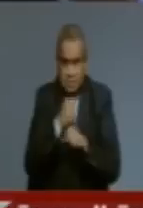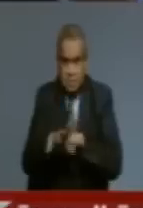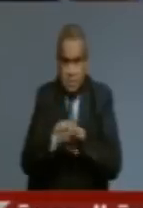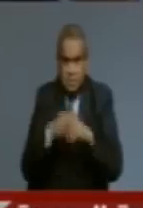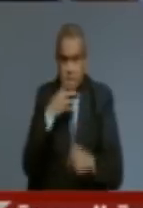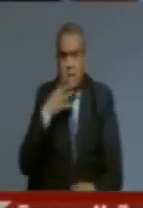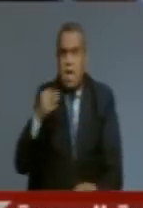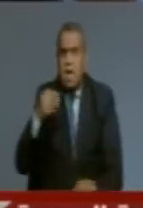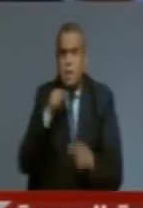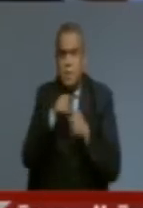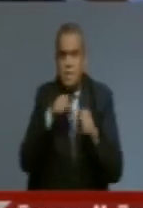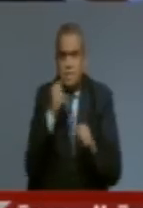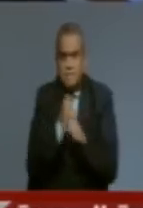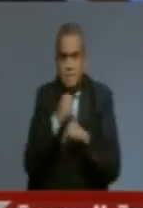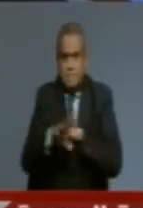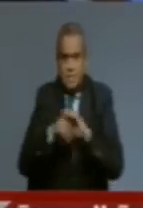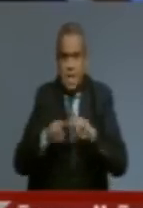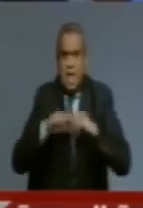من تعداد سكان العالم،